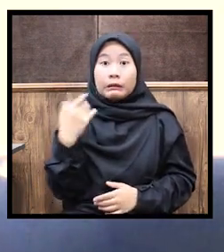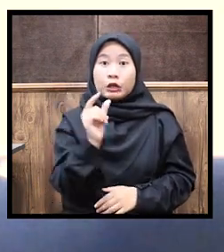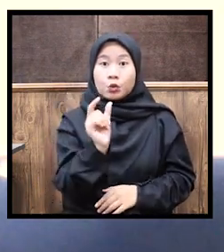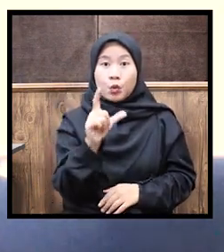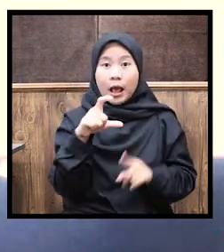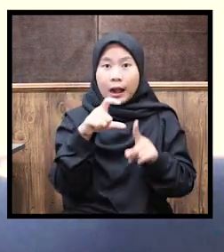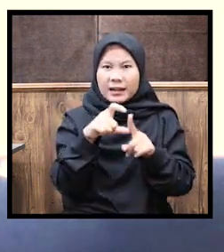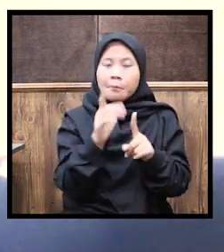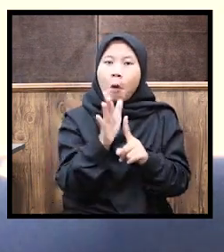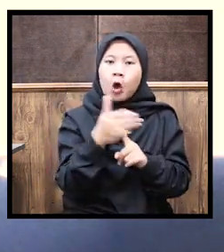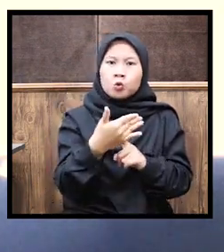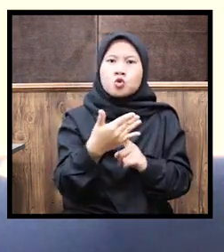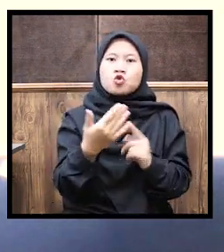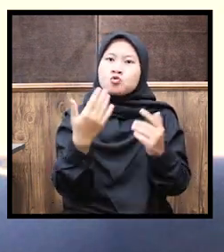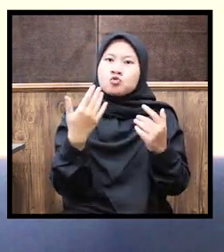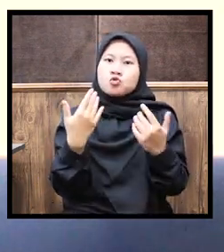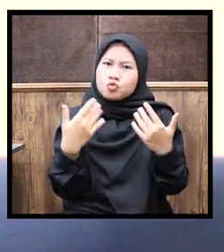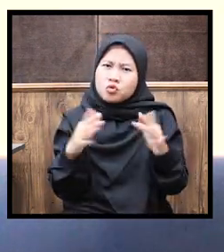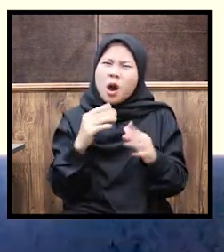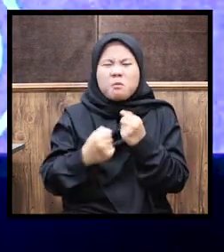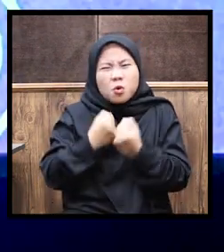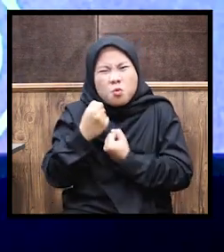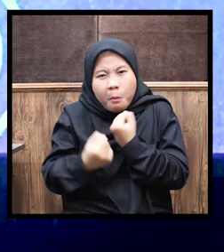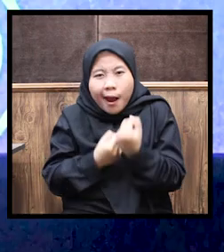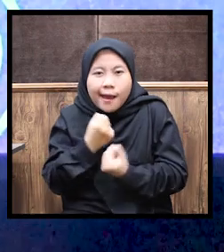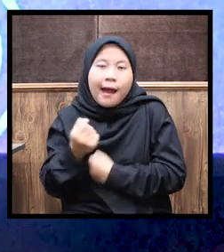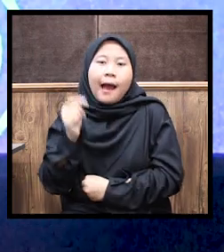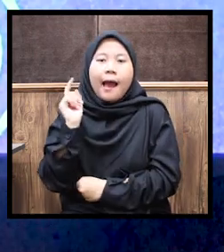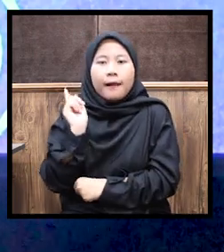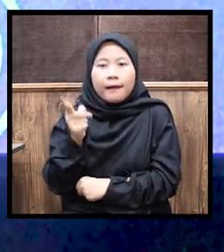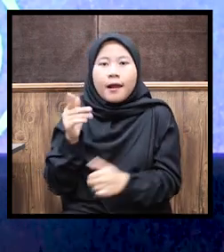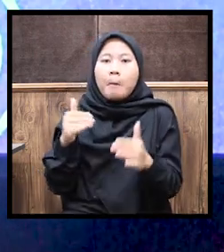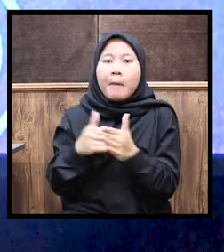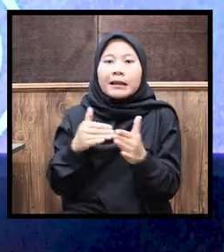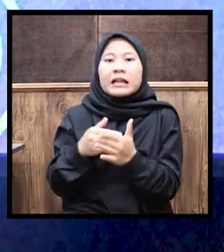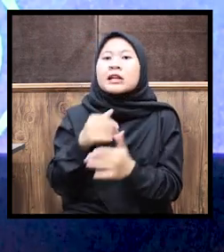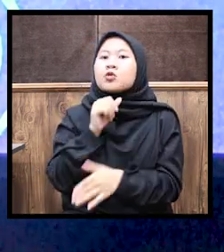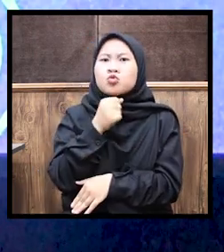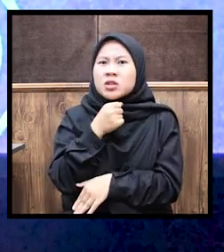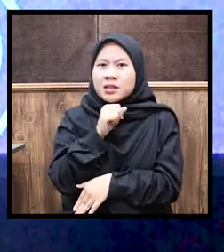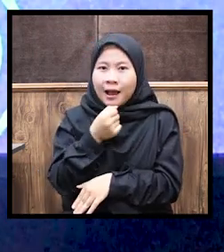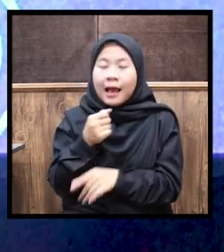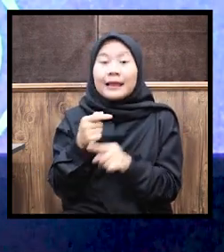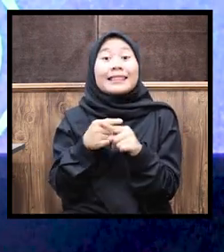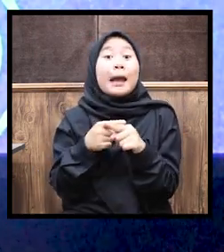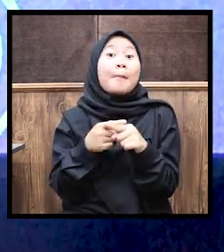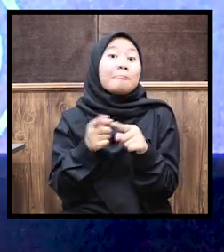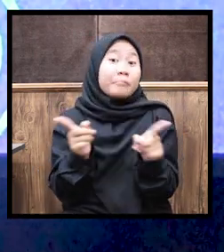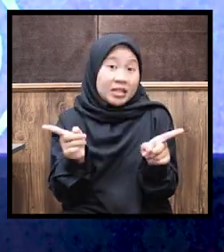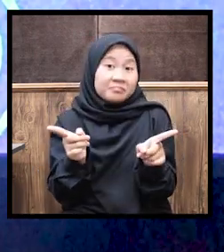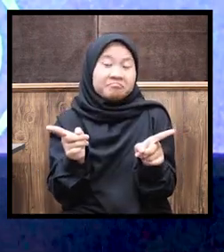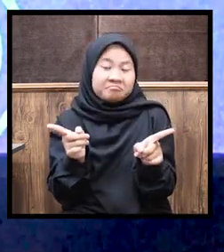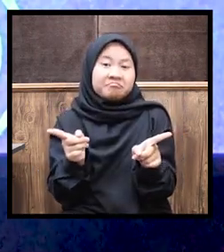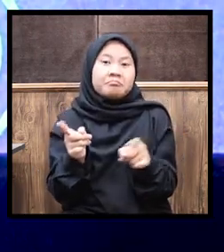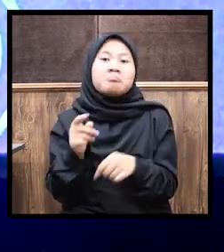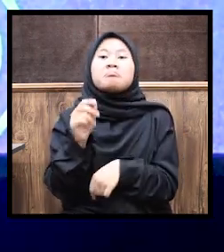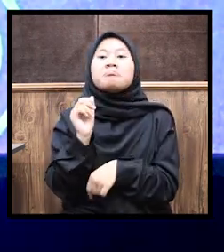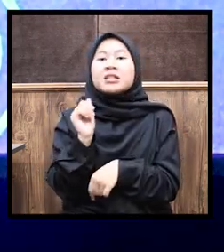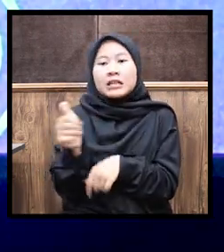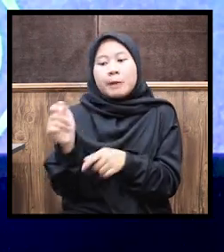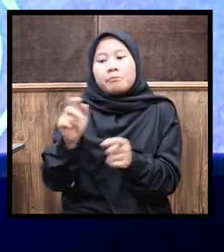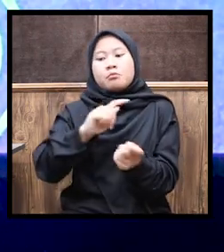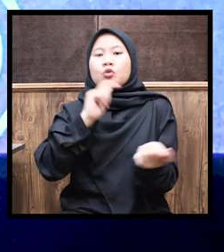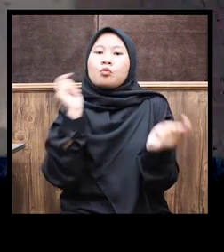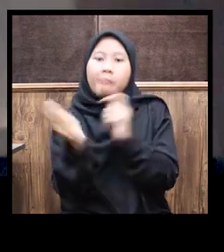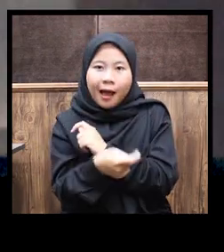sudah mengupayakan bahwa misalnya ada batasan usia tapi kemudian bisa di buat lebih fleksibel gitu